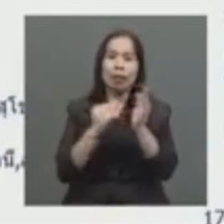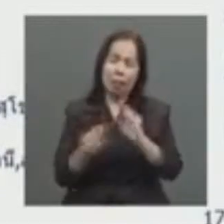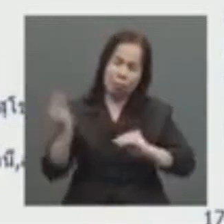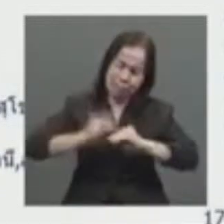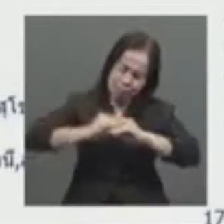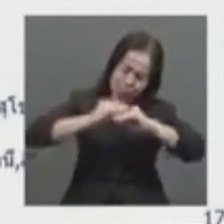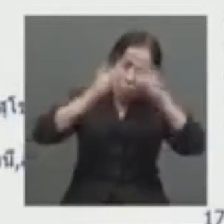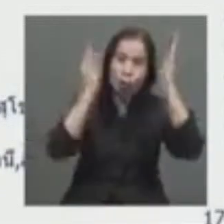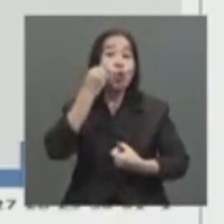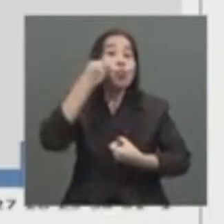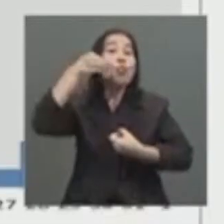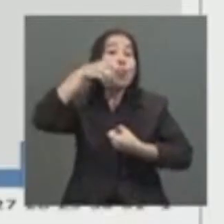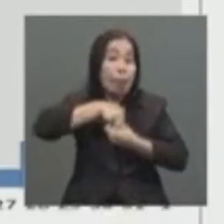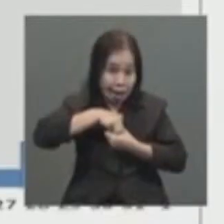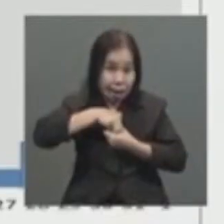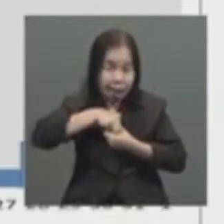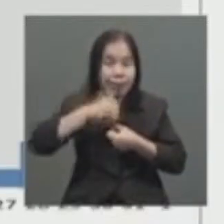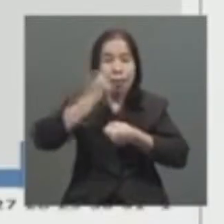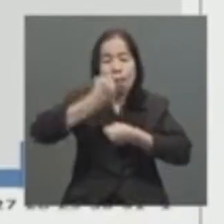อยู่กรุงเทพฯเพิ่มขึ้นคูณ 3